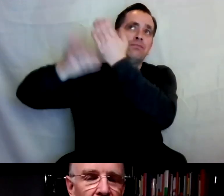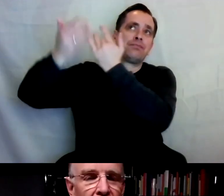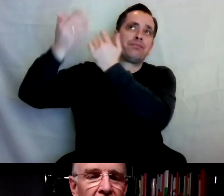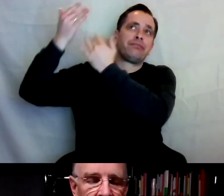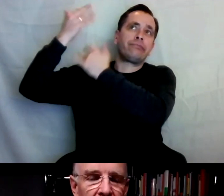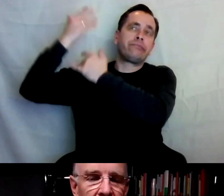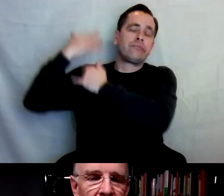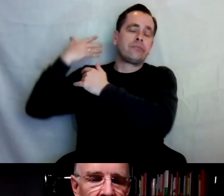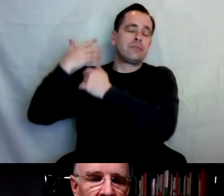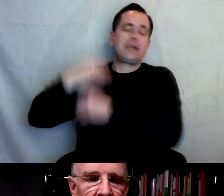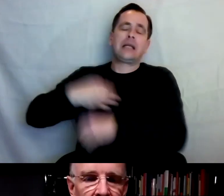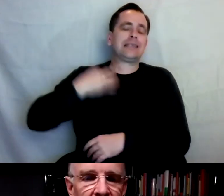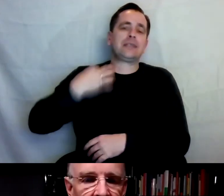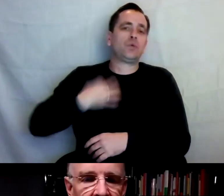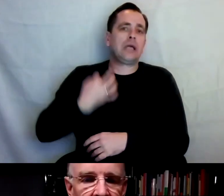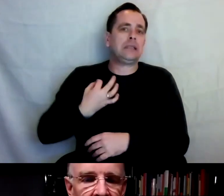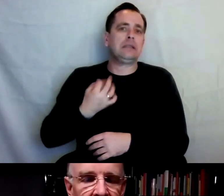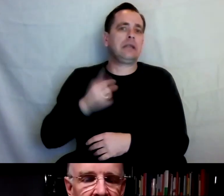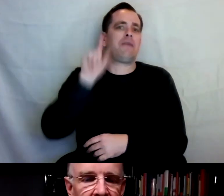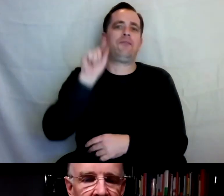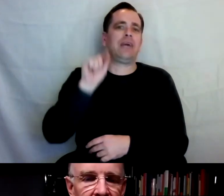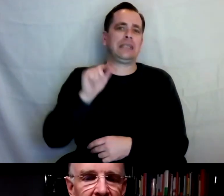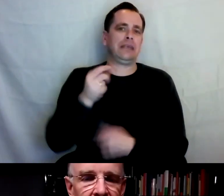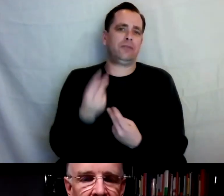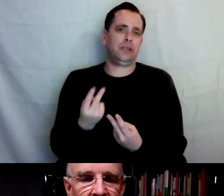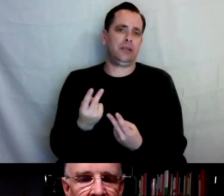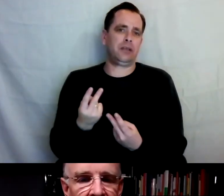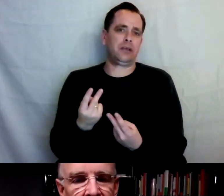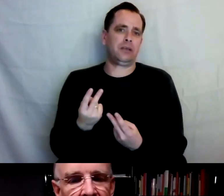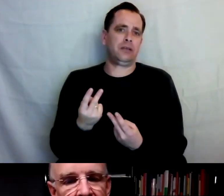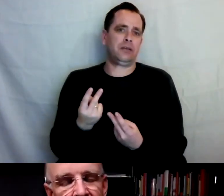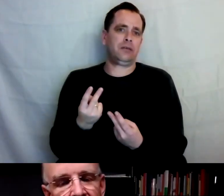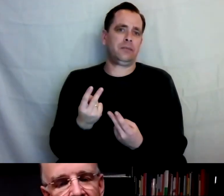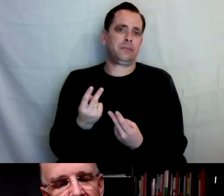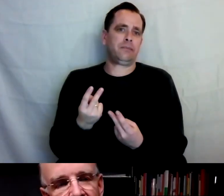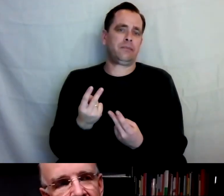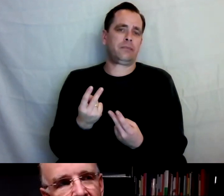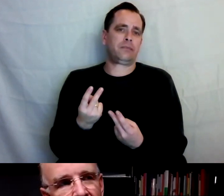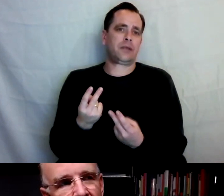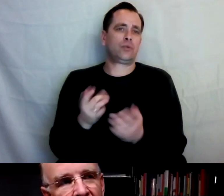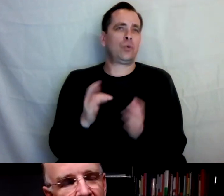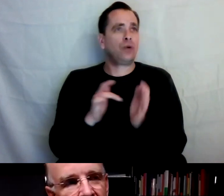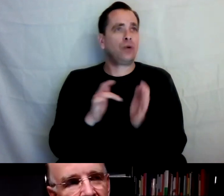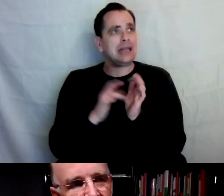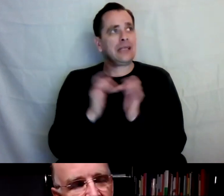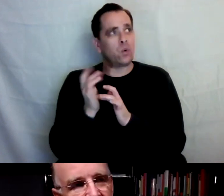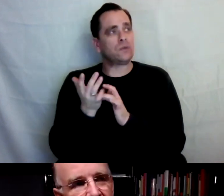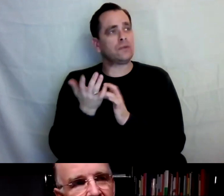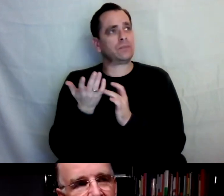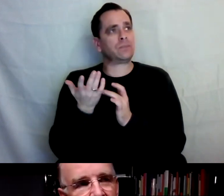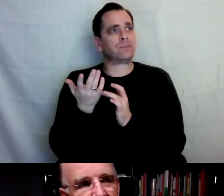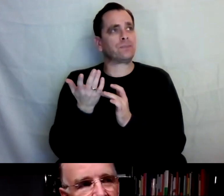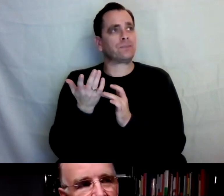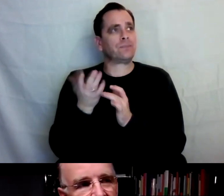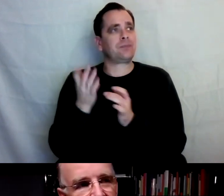Davon können nun Theologien und Religionen viel reden, weil das ein Teil unseres Geschäftes war. Und mich irritiert es nicht,